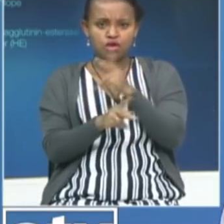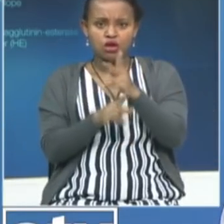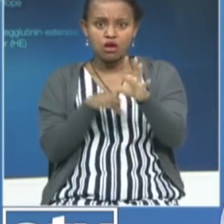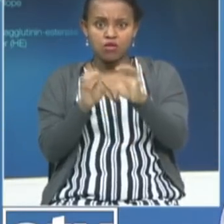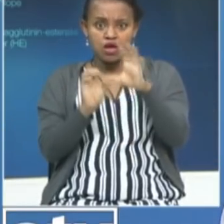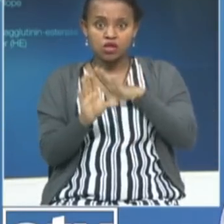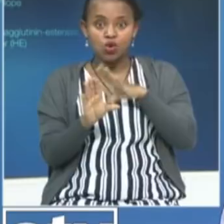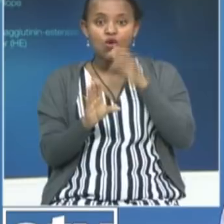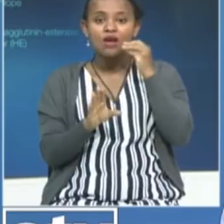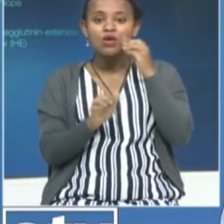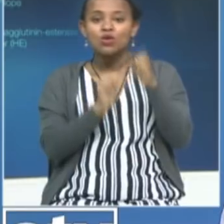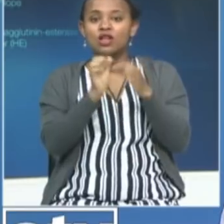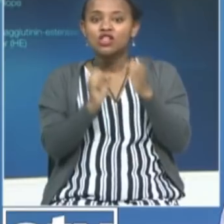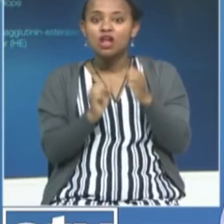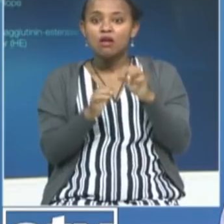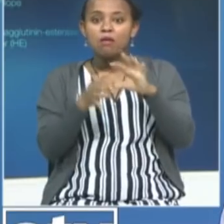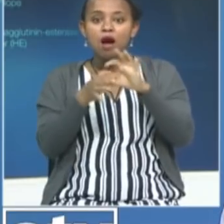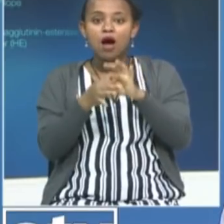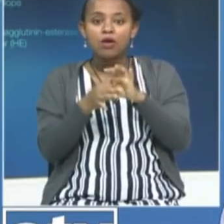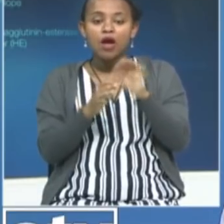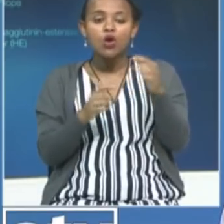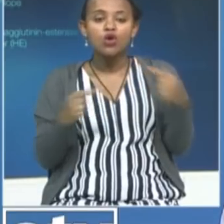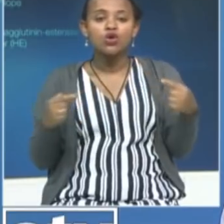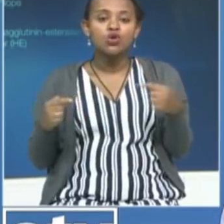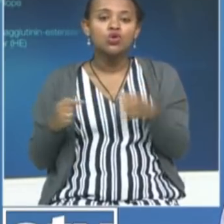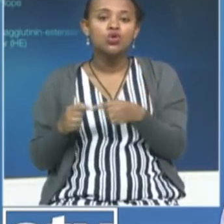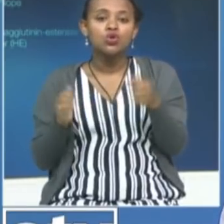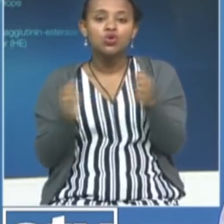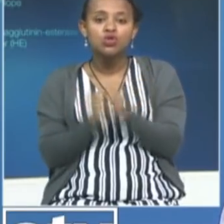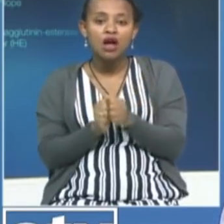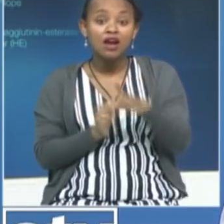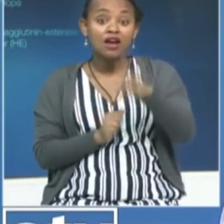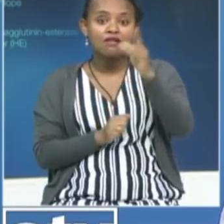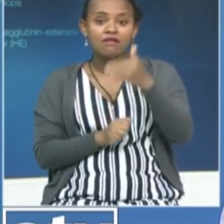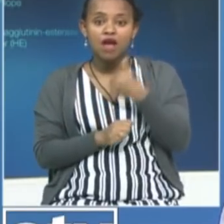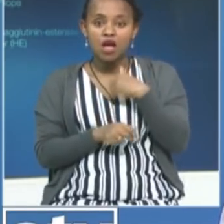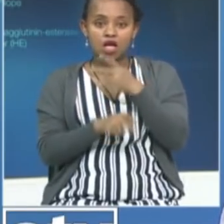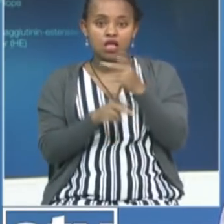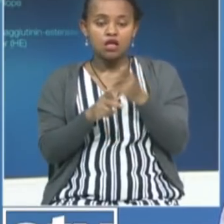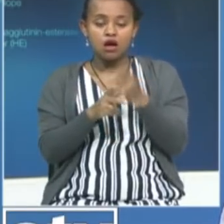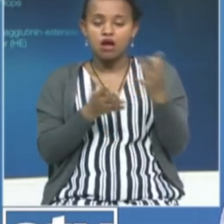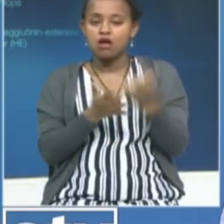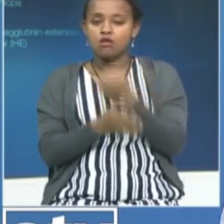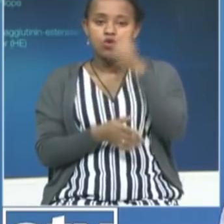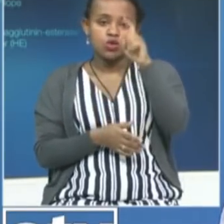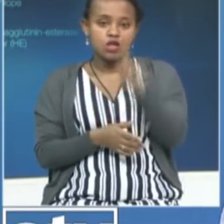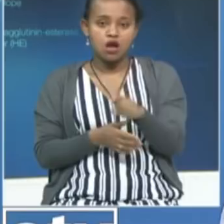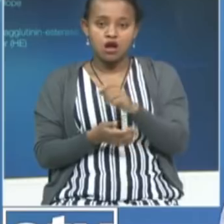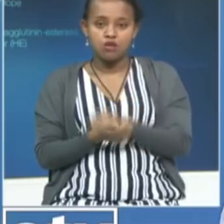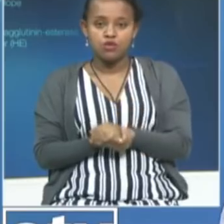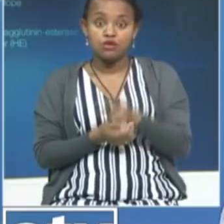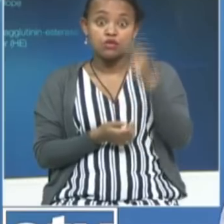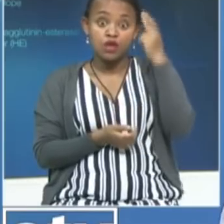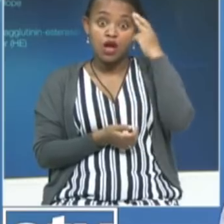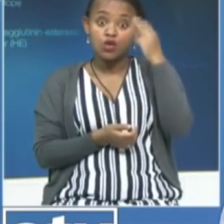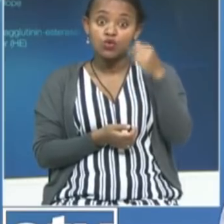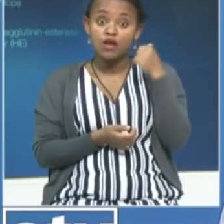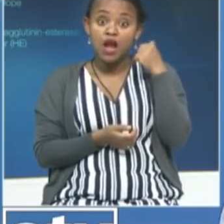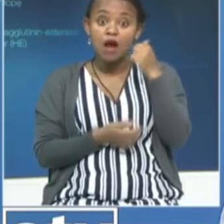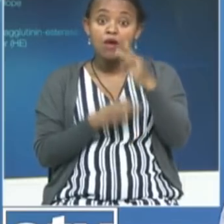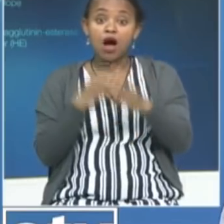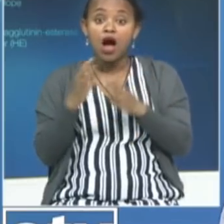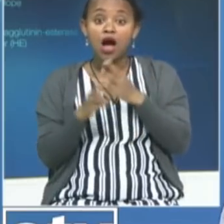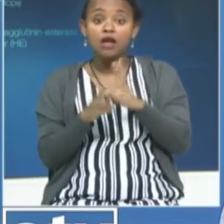ይችላል። ግን ማህበራዊ ግንኙነቶች ጋር ከፍ ያለ ጥንቃቄ መወሰድ አለበት። ምክንያቱም ሌላም ዓለም ክፍል